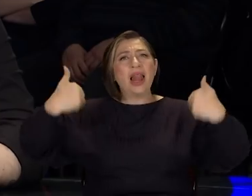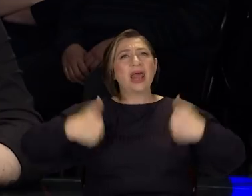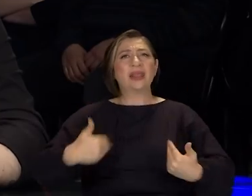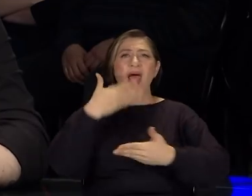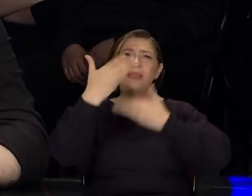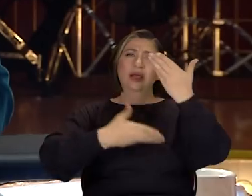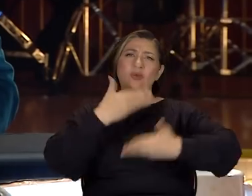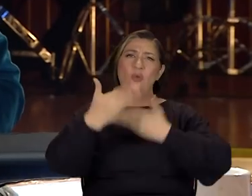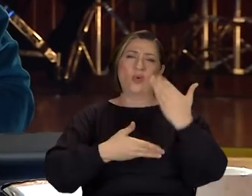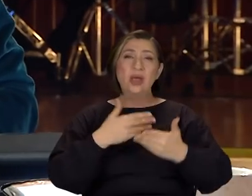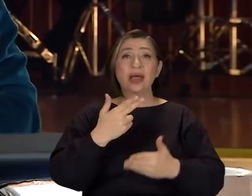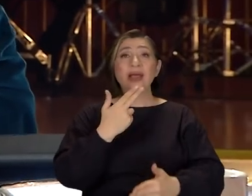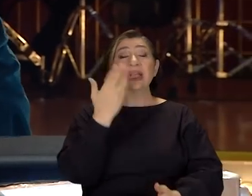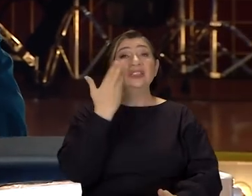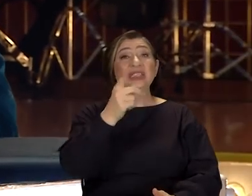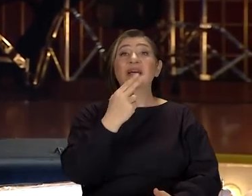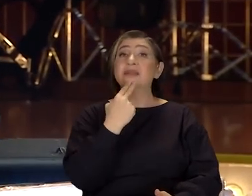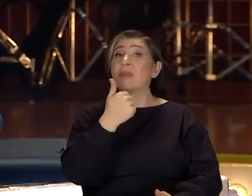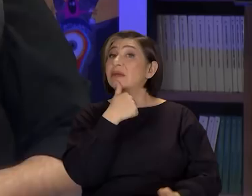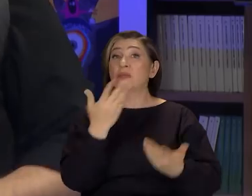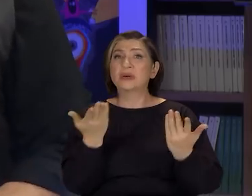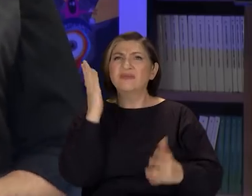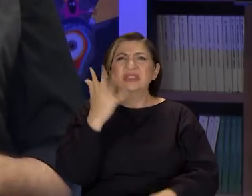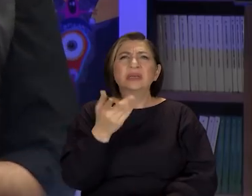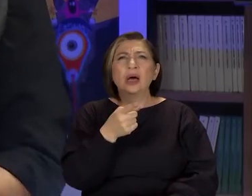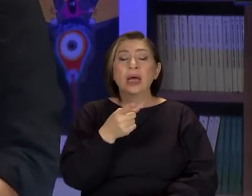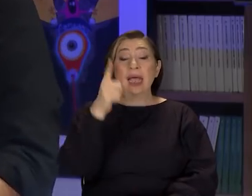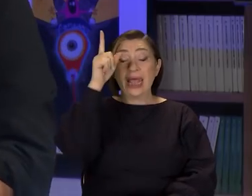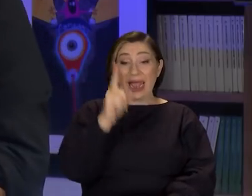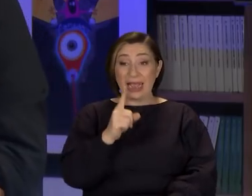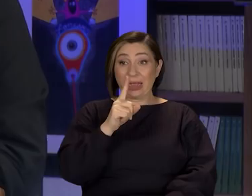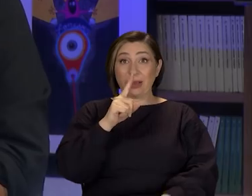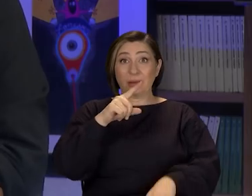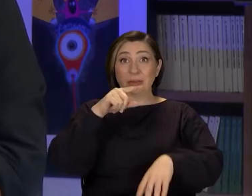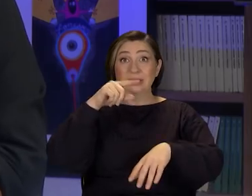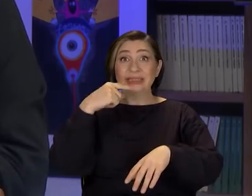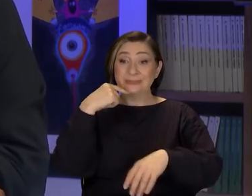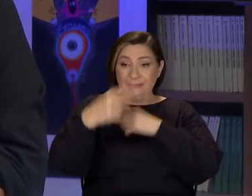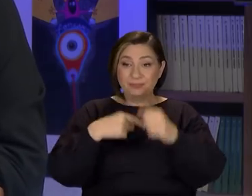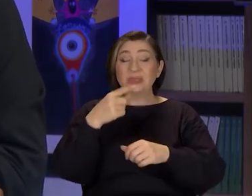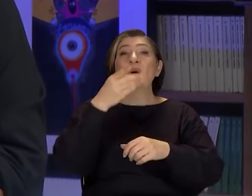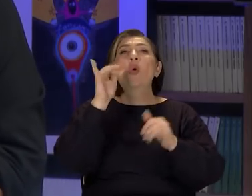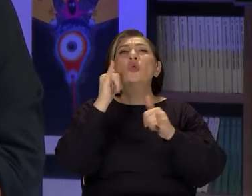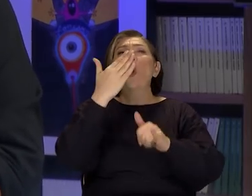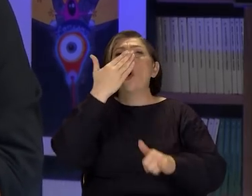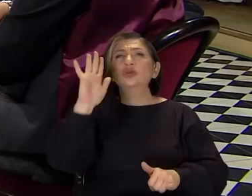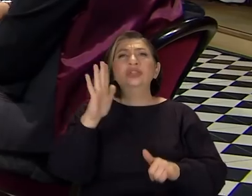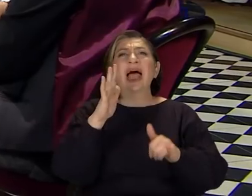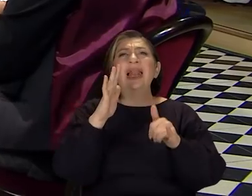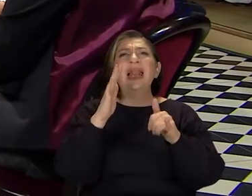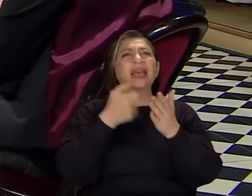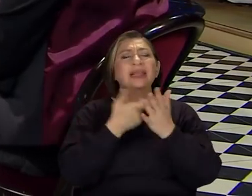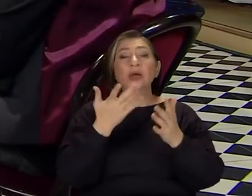anlatıyor. İzleyiciniz çoğunlukla kadın mı erkek mi? Yani şöyle ki ilk sezon oyun aslında oyunun orijinal adı Erkekler Futbol